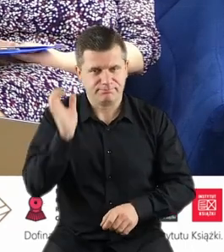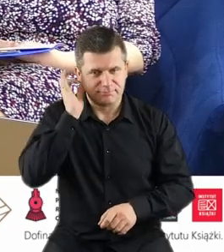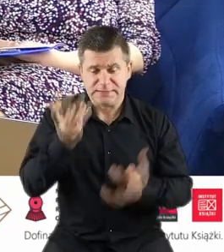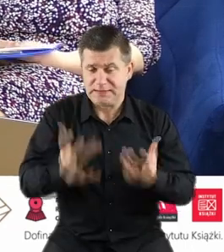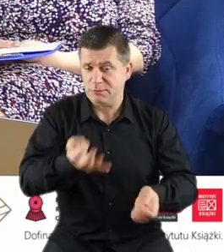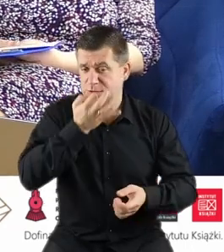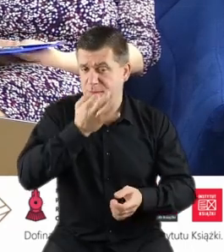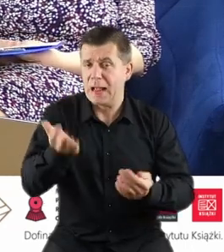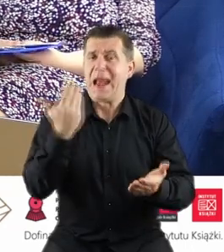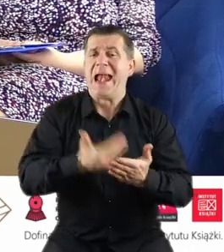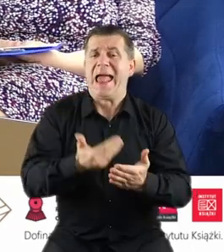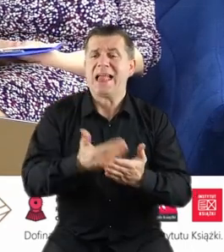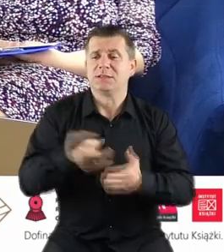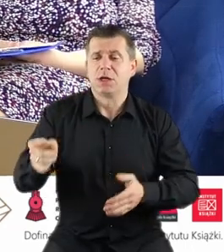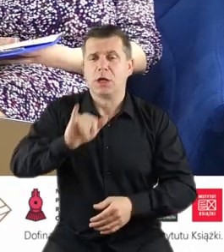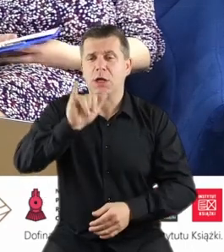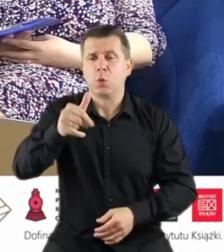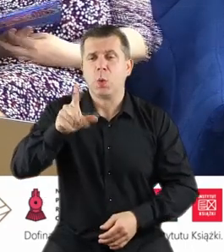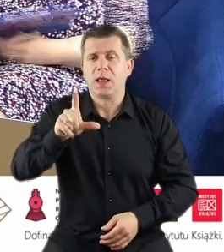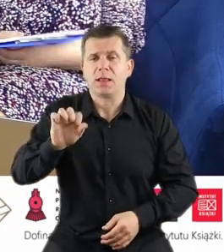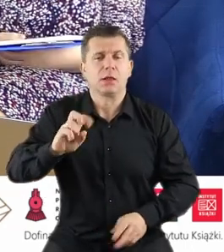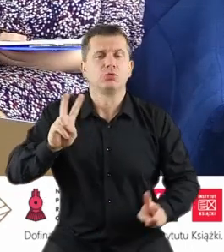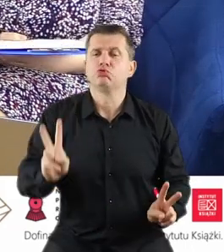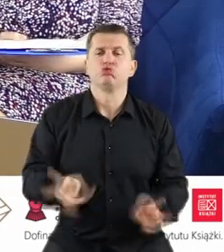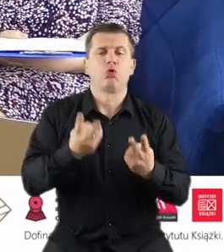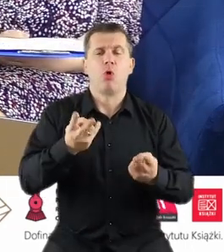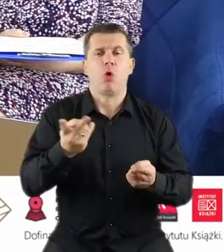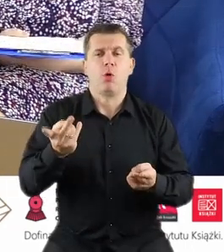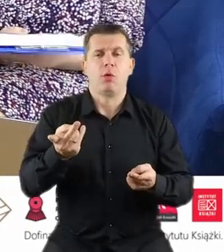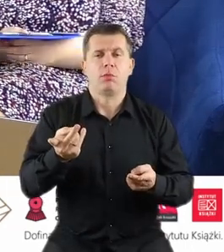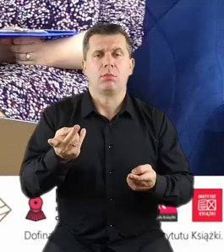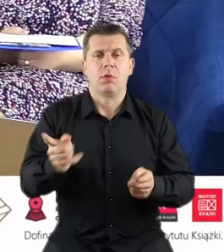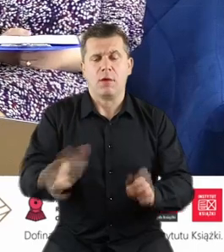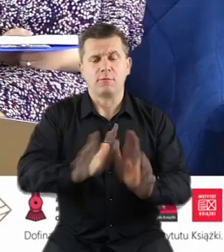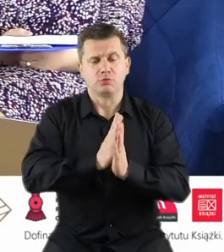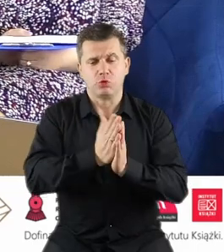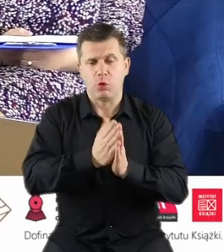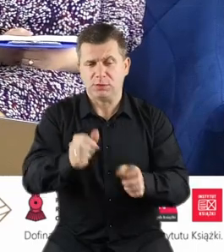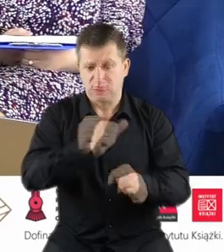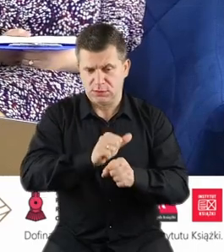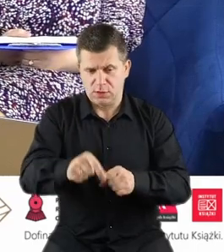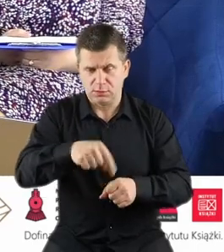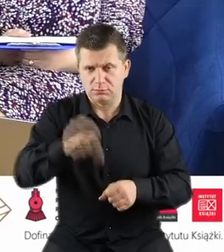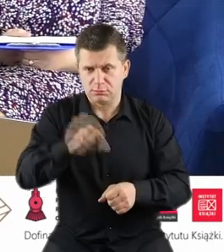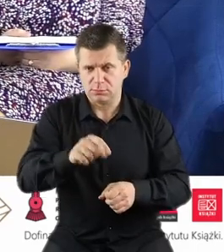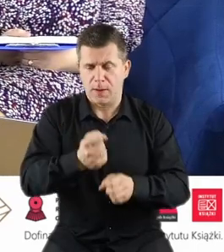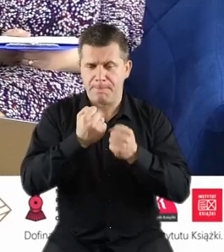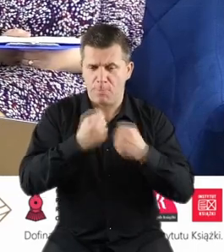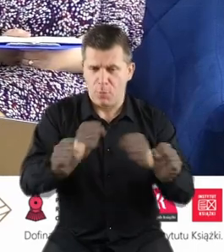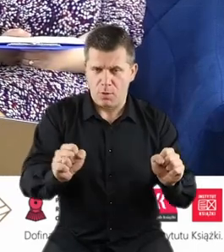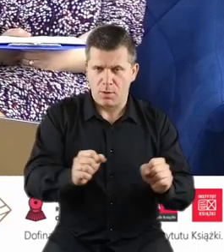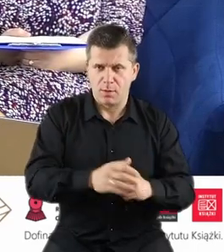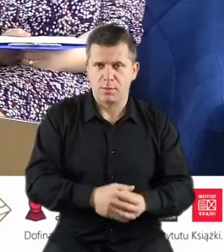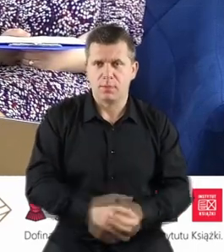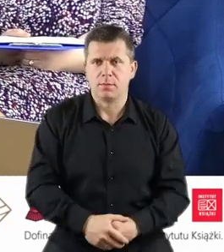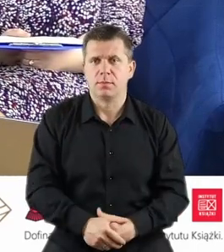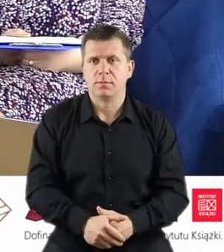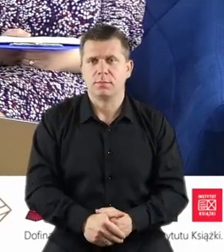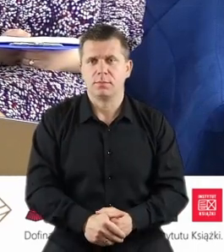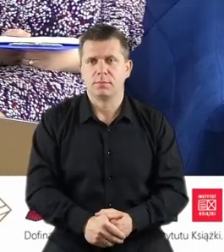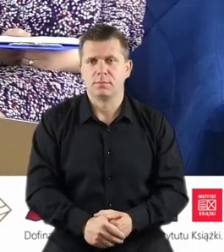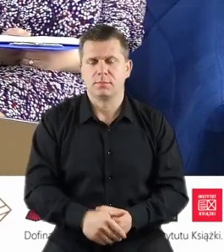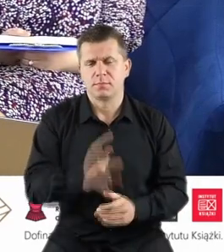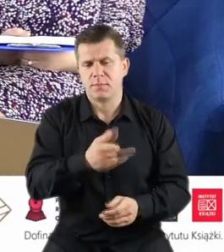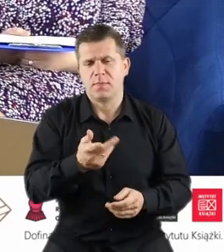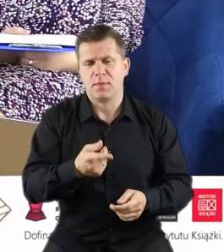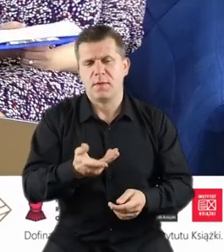zapytać, dlaczego ta Julita, skąd się ona wzięła? Bo przecież w książce jest już dość nieszablonowy bohater. Jest Janek,